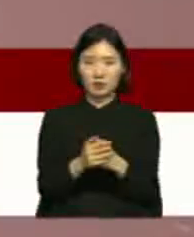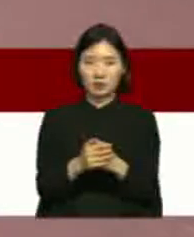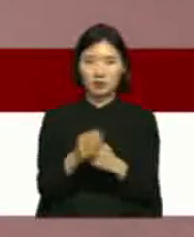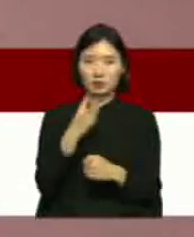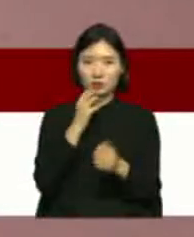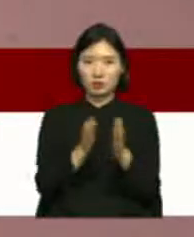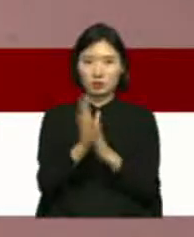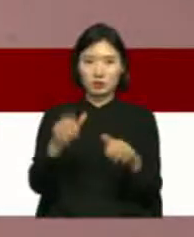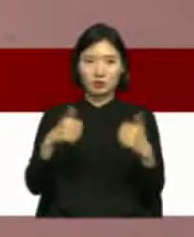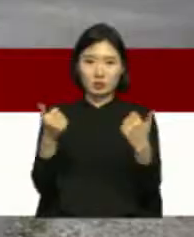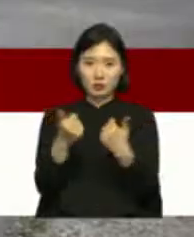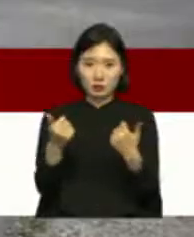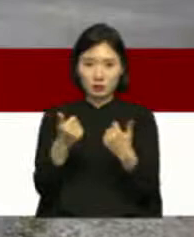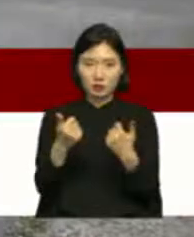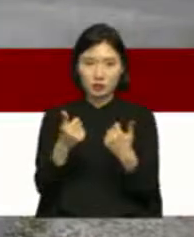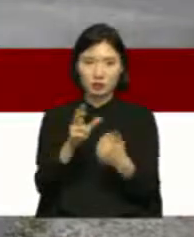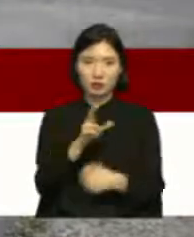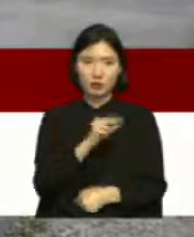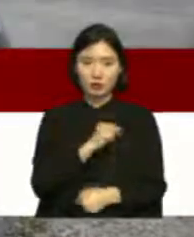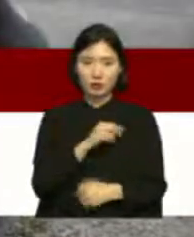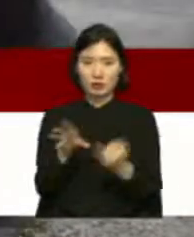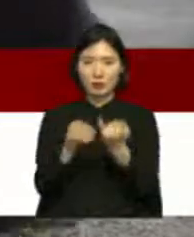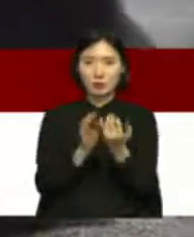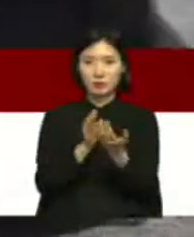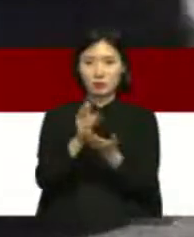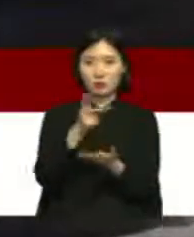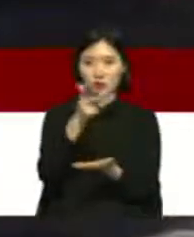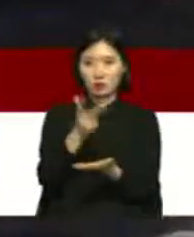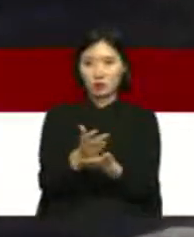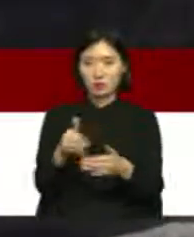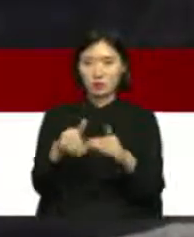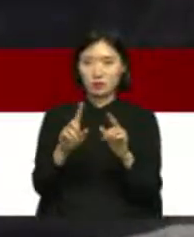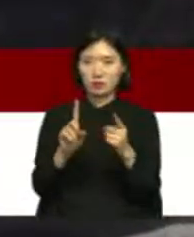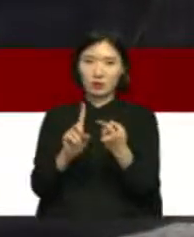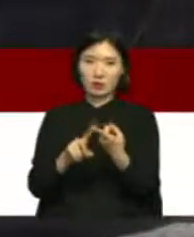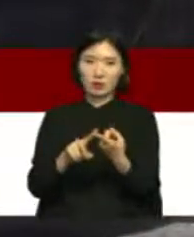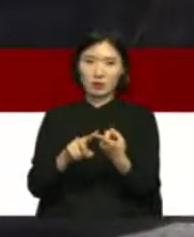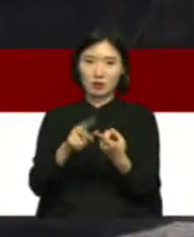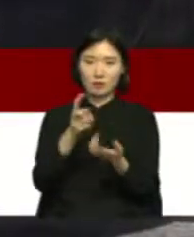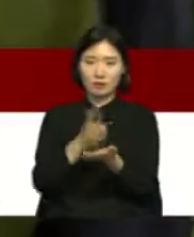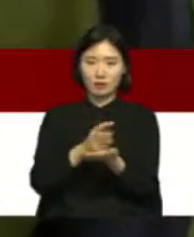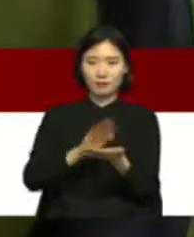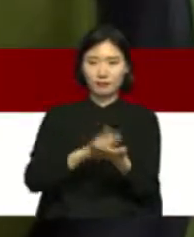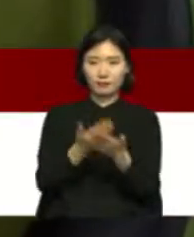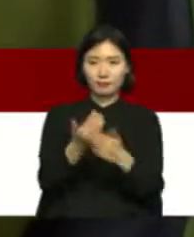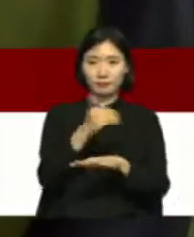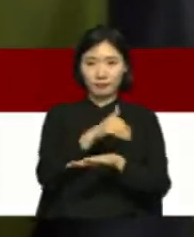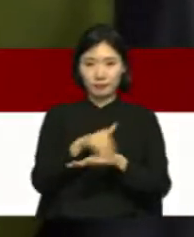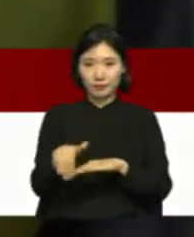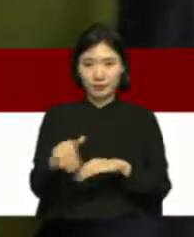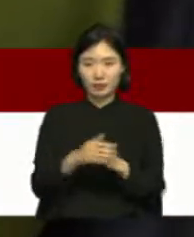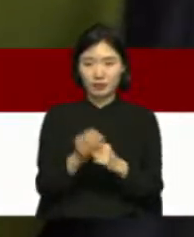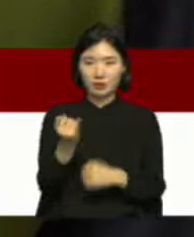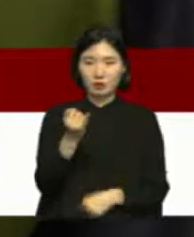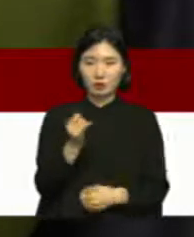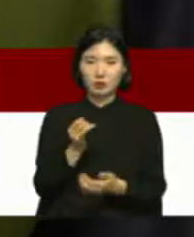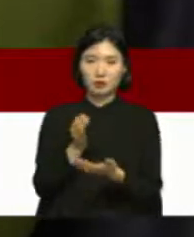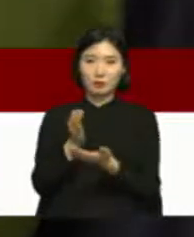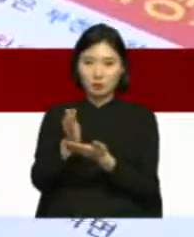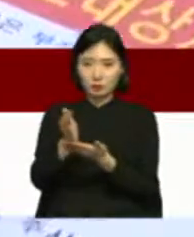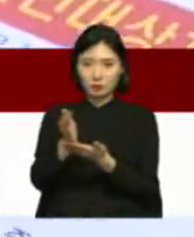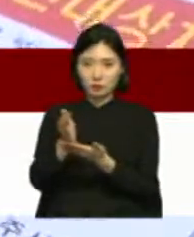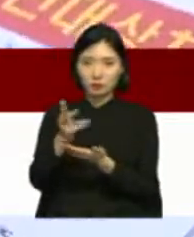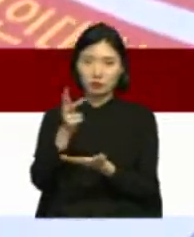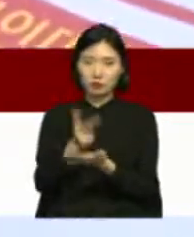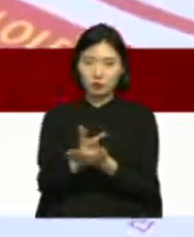정진철 의원에 따르면 임산부 전용 주차구역 설치에 관한 조례안 이 개정 될 예정이며 이에 따라 여성 우선 주차구역 꽈